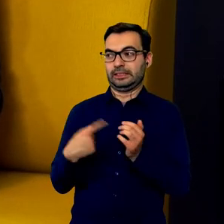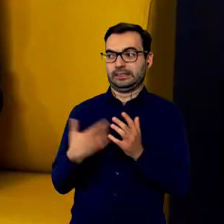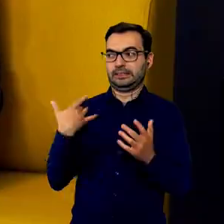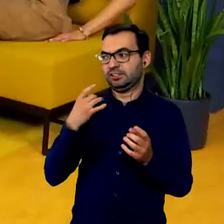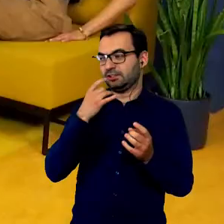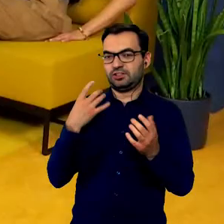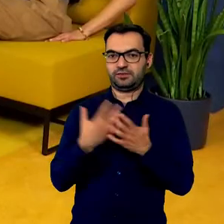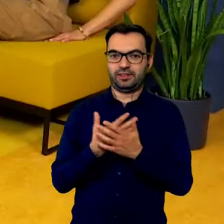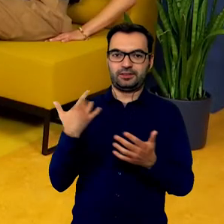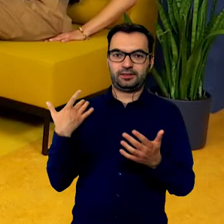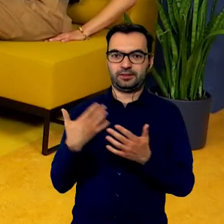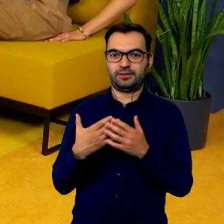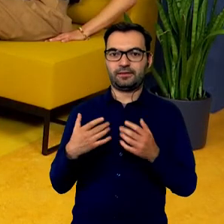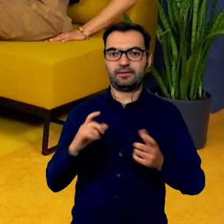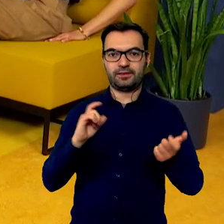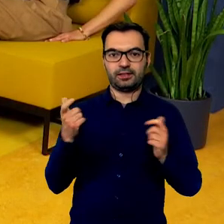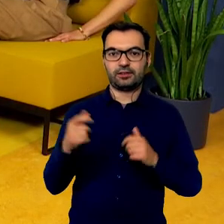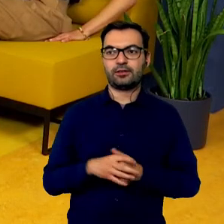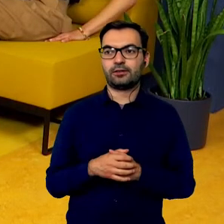czas,